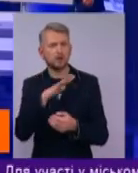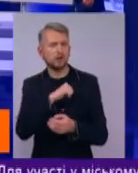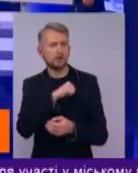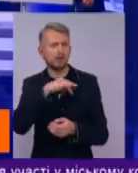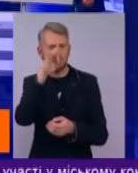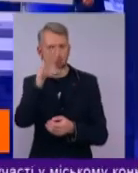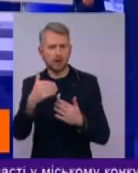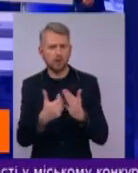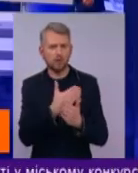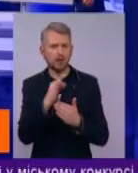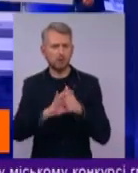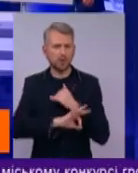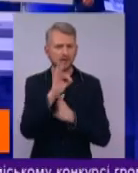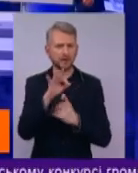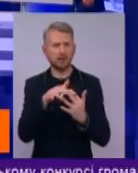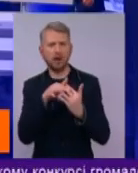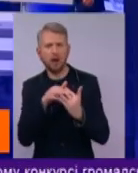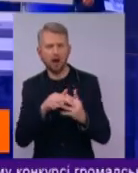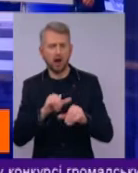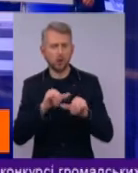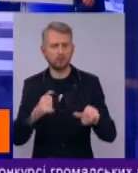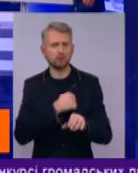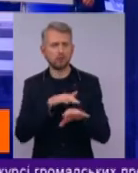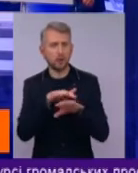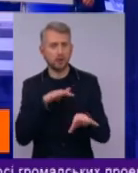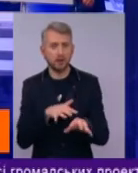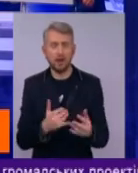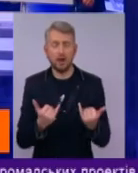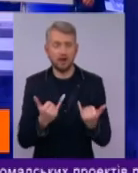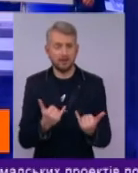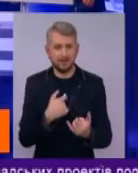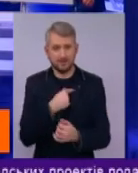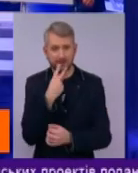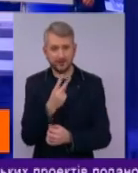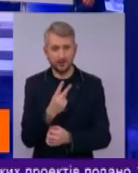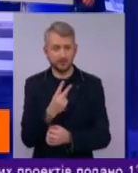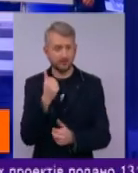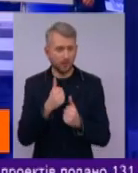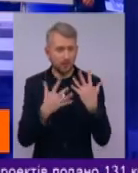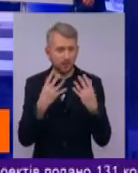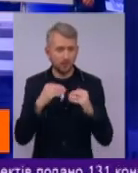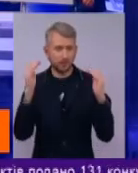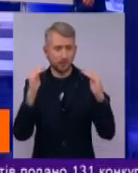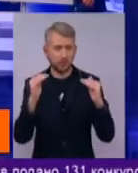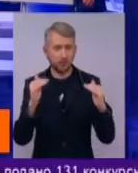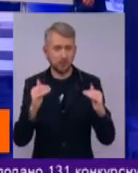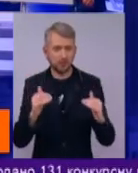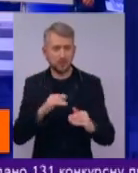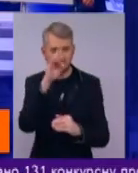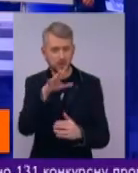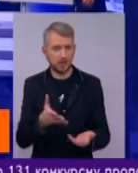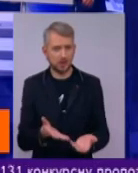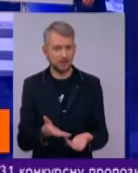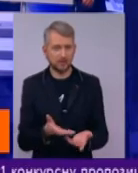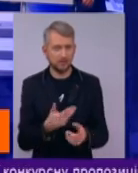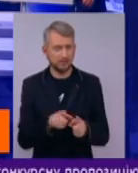про схід, про розвиток Збройних Сил і таке інше, то зараз я дивлюсь з кожним днем якась популярність втрачається.